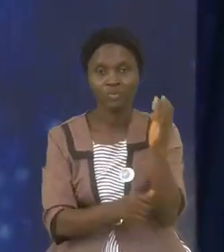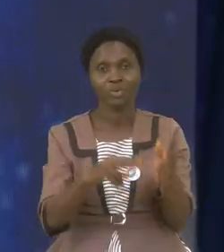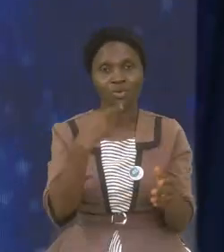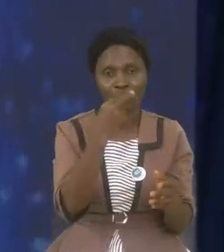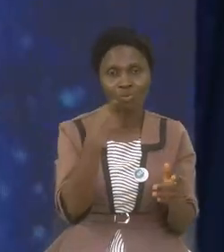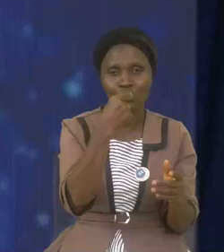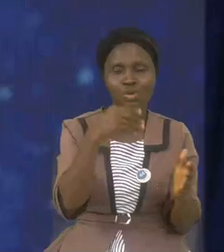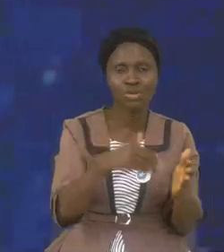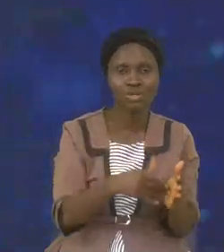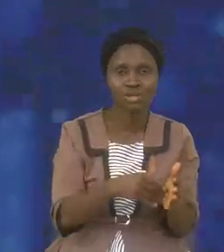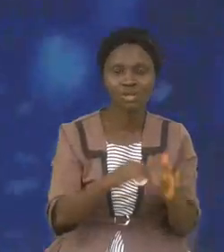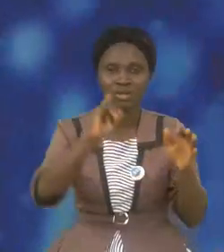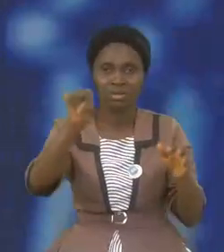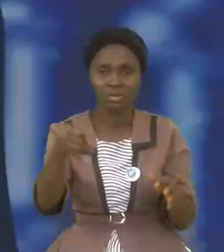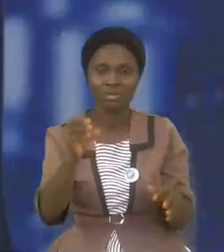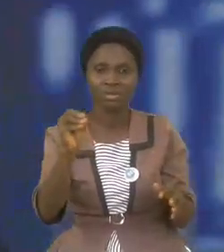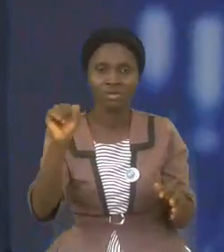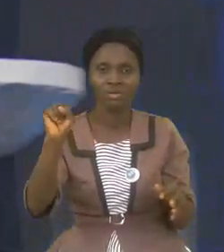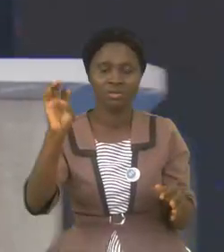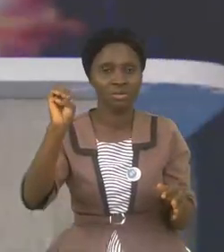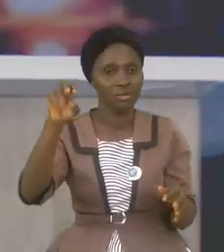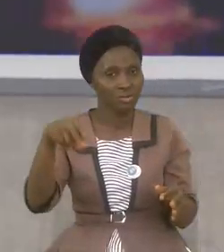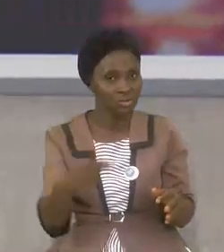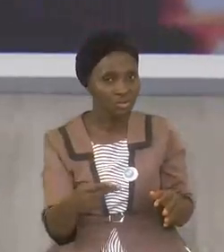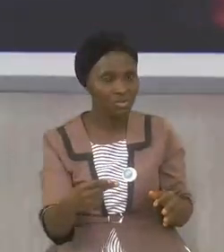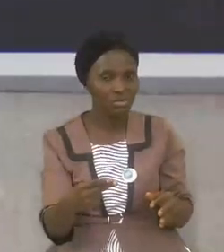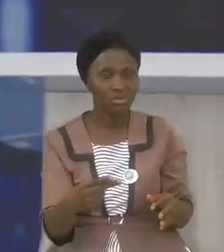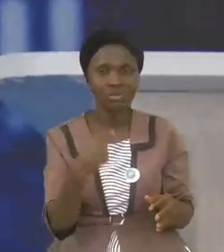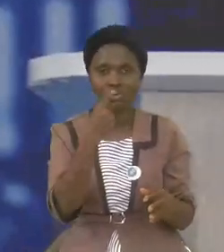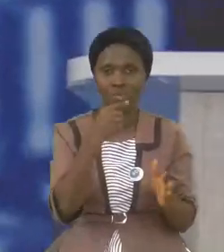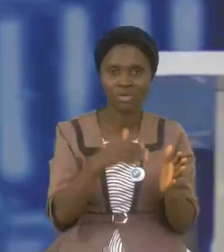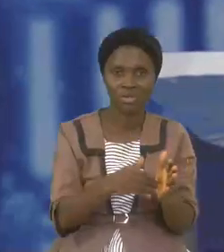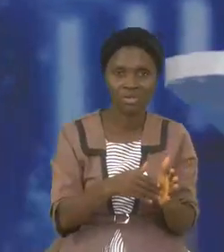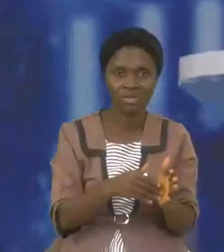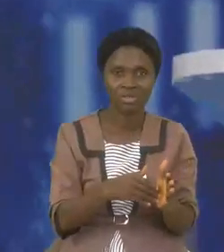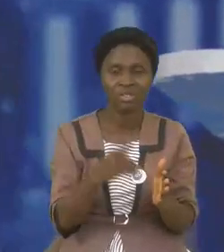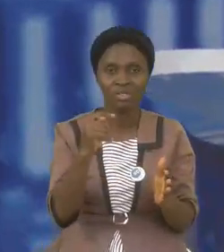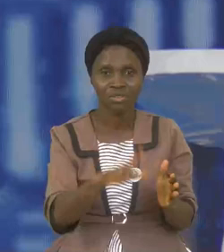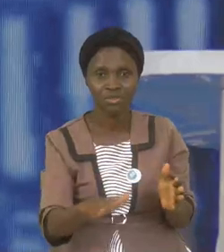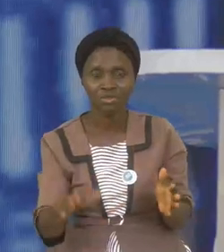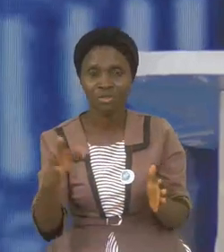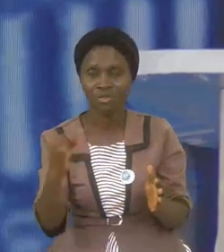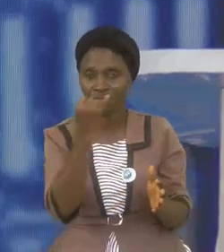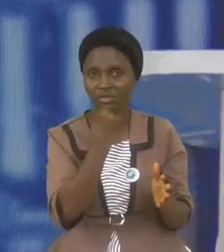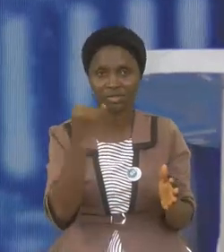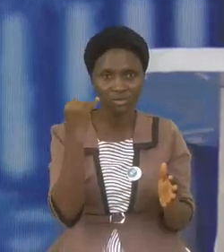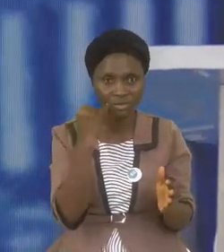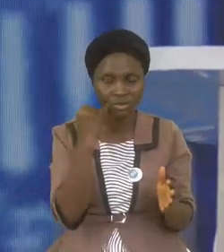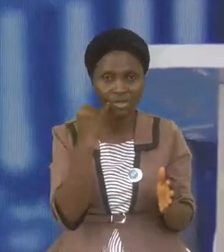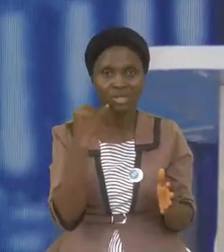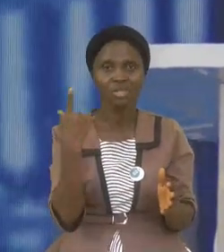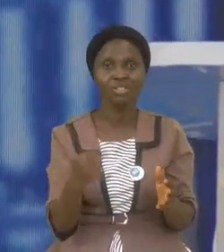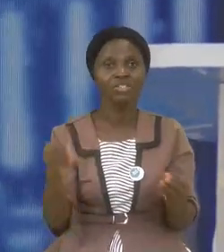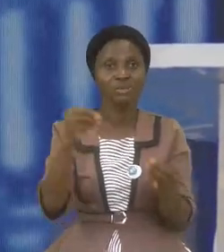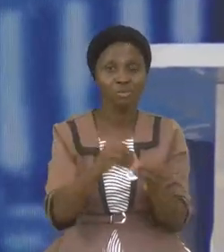Sadrach, Enoch, Dieu appuyant leur témoignage, leur, qui sont leur? Joseph, Abraham, Dieu appuyant leur témoignage,